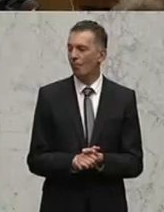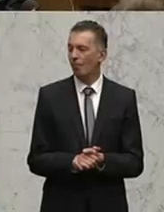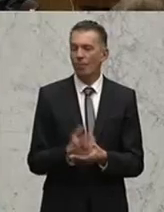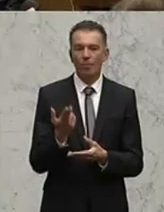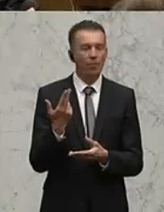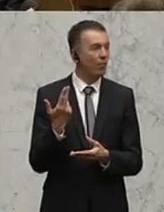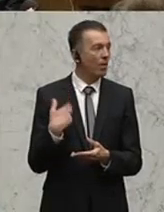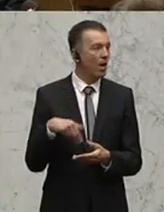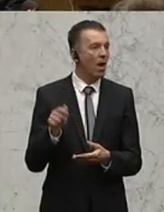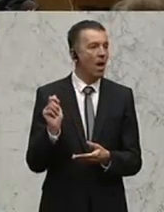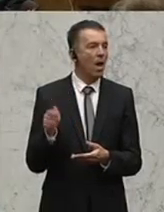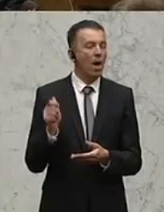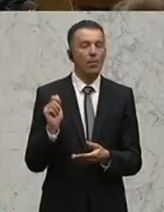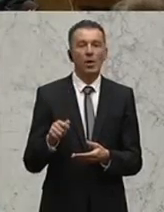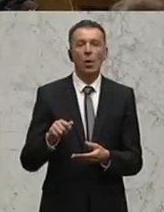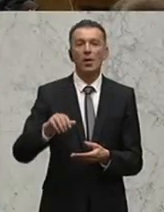Herr Abgeordneter Elmar Mayer.